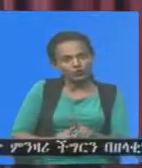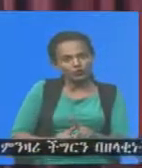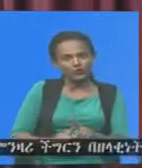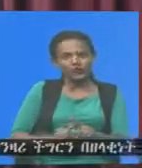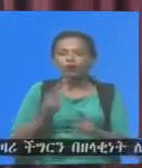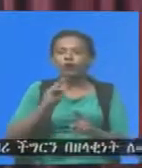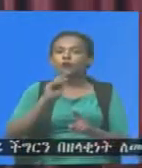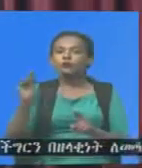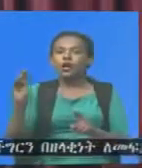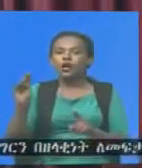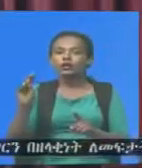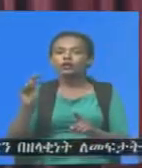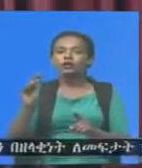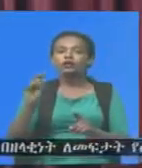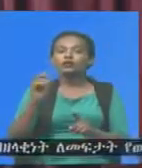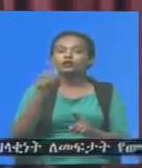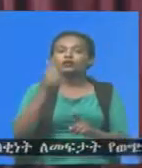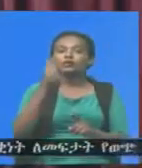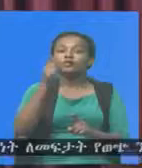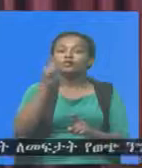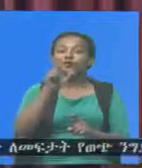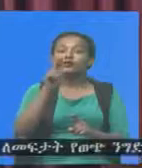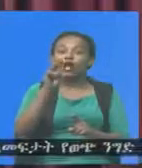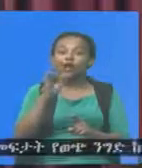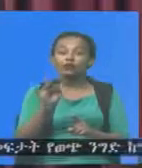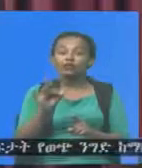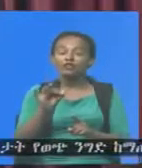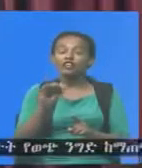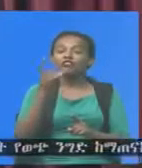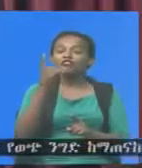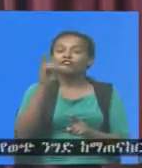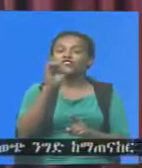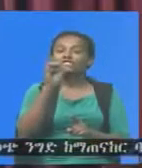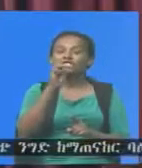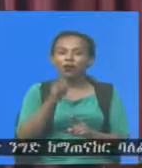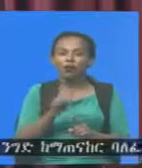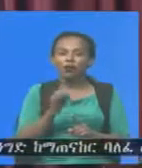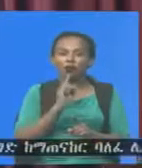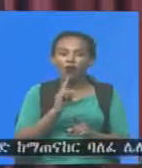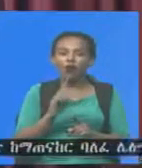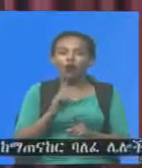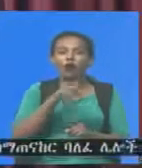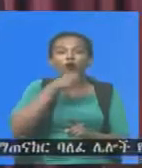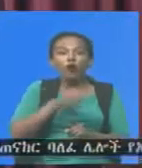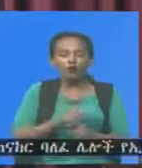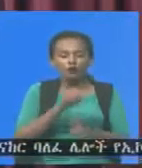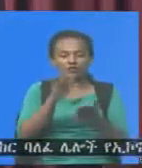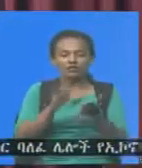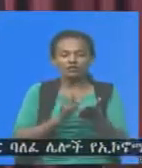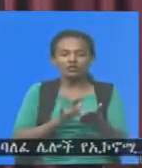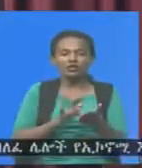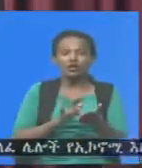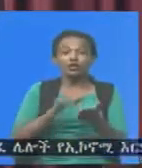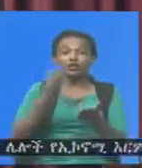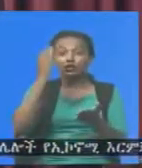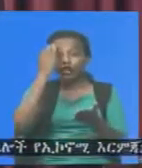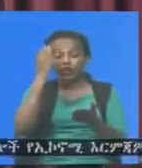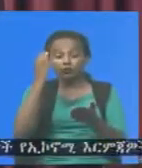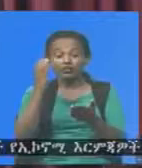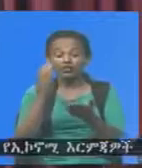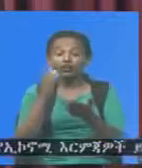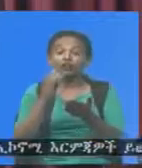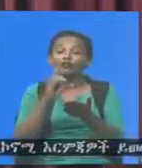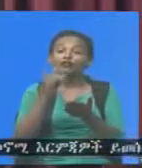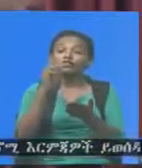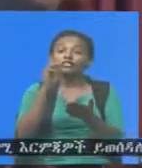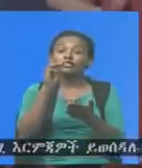ምስራቅ ኢየሩሳሌም የፍልስጤም ነው፣ ኦልድ ሲቲ ኢየሩሳሌም የፍልስጤም ነው ብሎ በእስራኤል